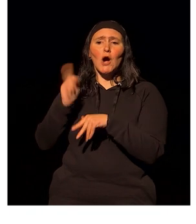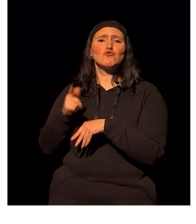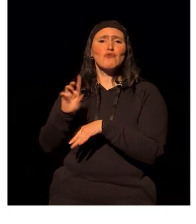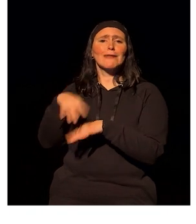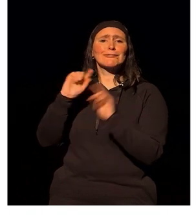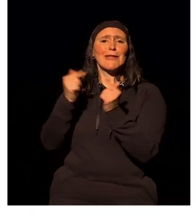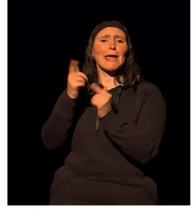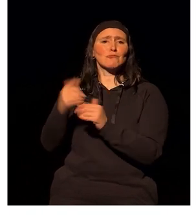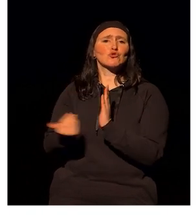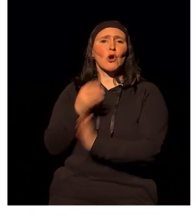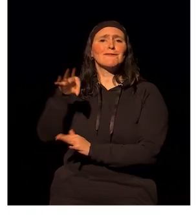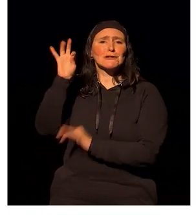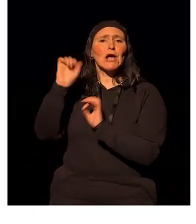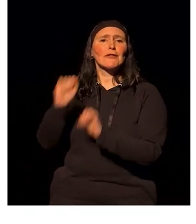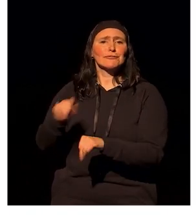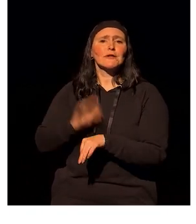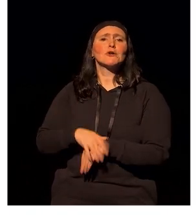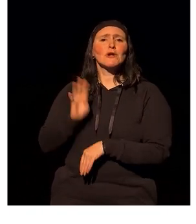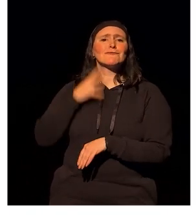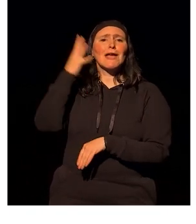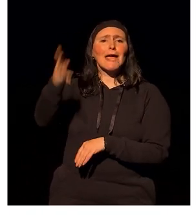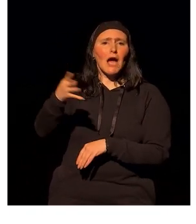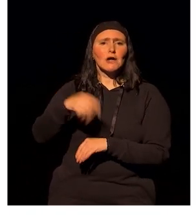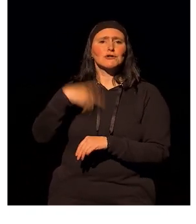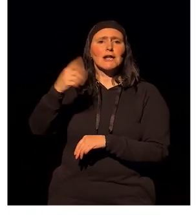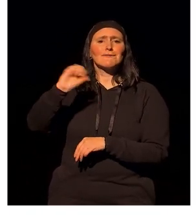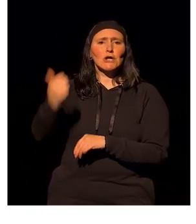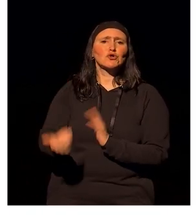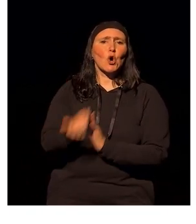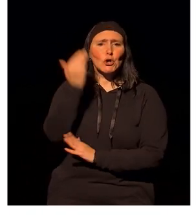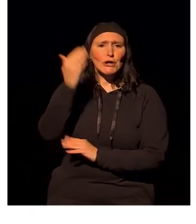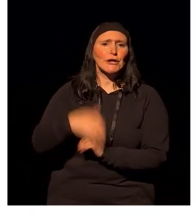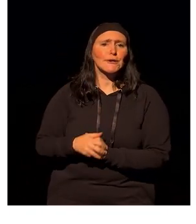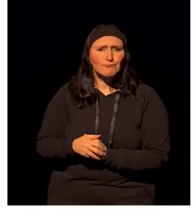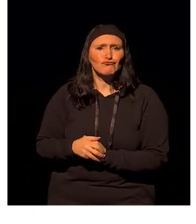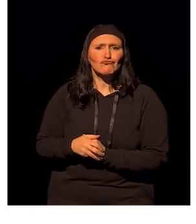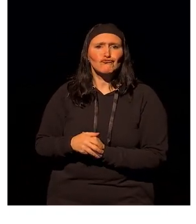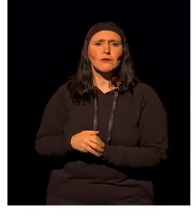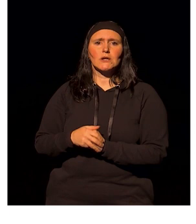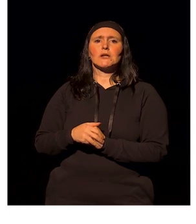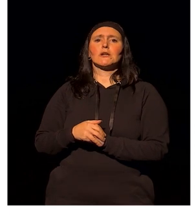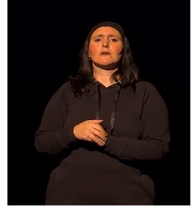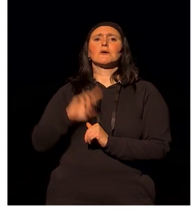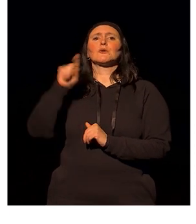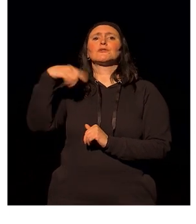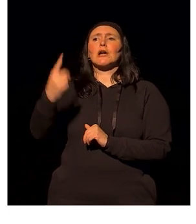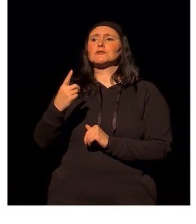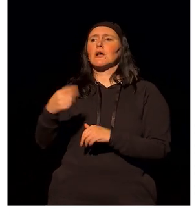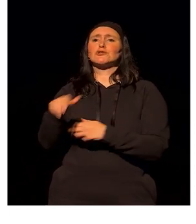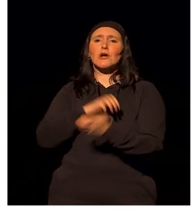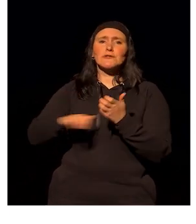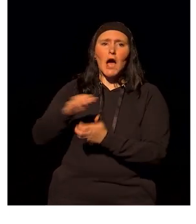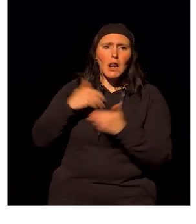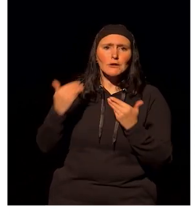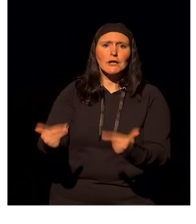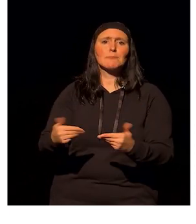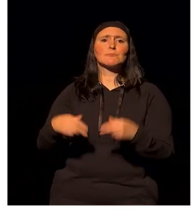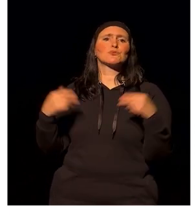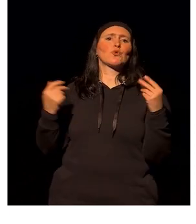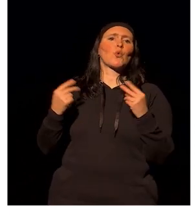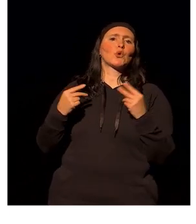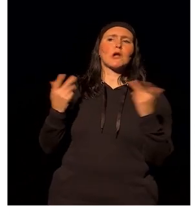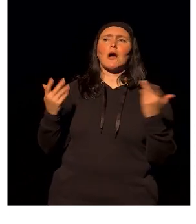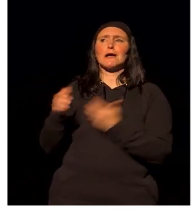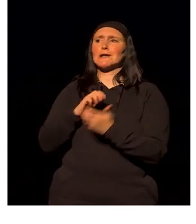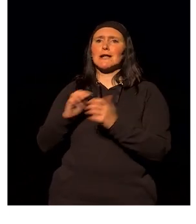sie wahrscheinlich in 4 Jahren wieder stattfinden. Vielleicht gibt es ein Skandal, vielleicht gibt es keinen. Und vielleicht sollte man die Documenta